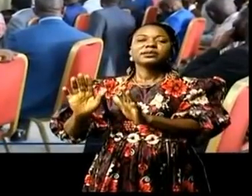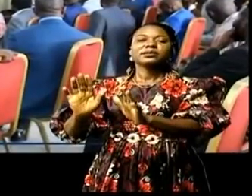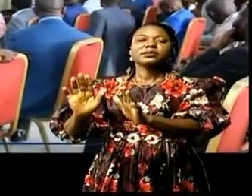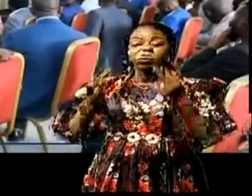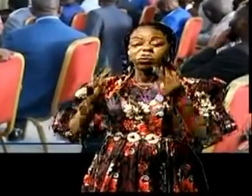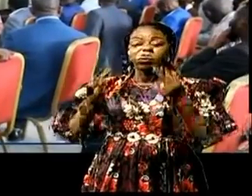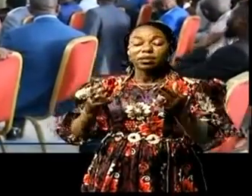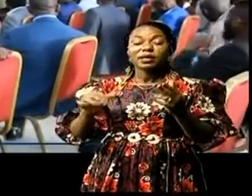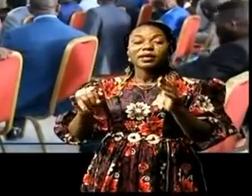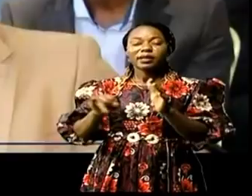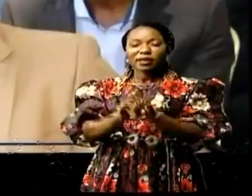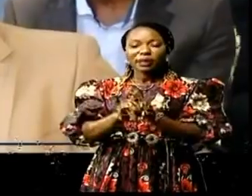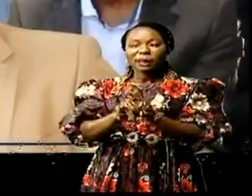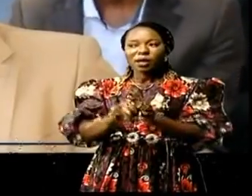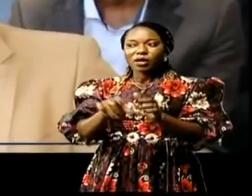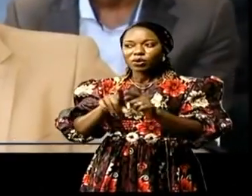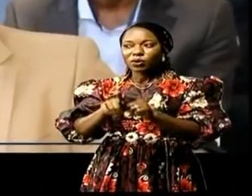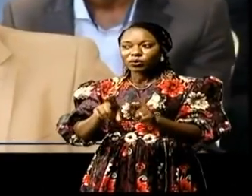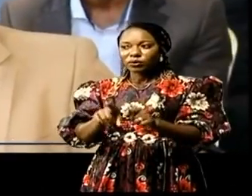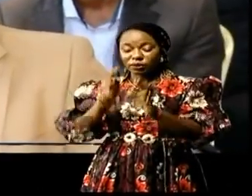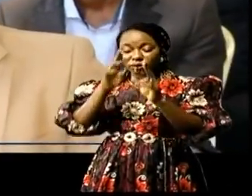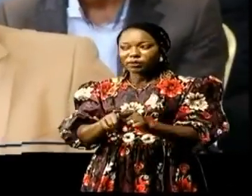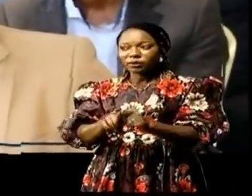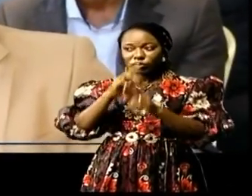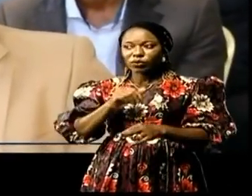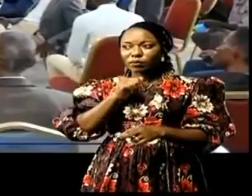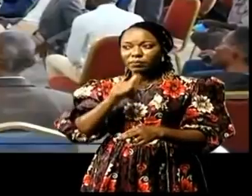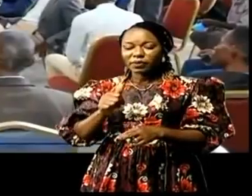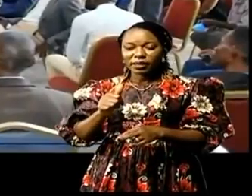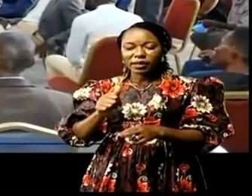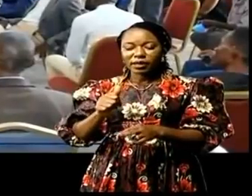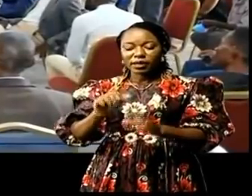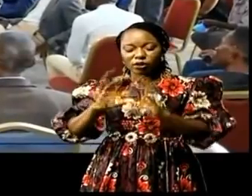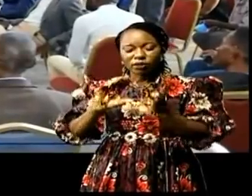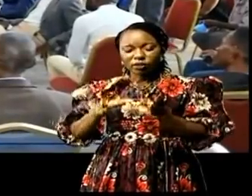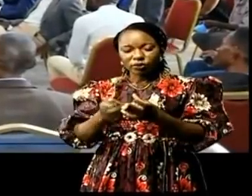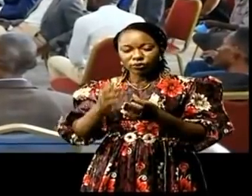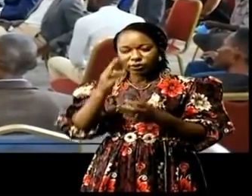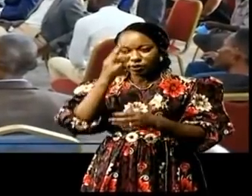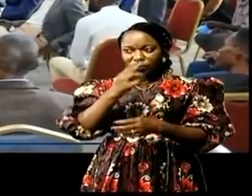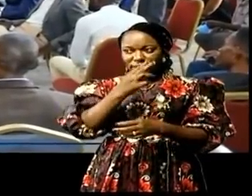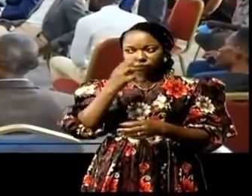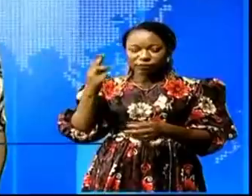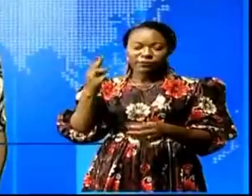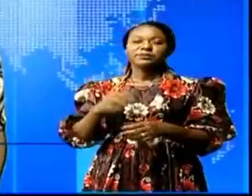cas d'agissement qui n'honore pas la plupart de nos communautés religieuses.